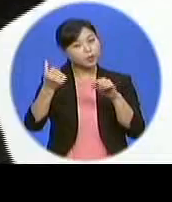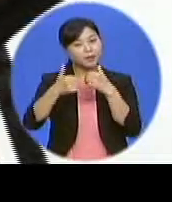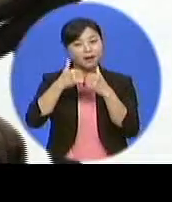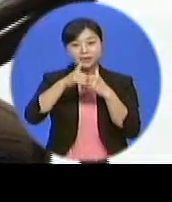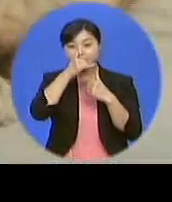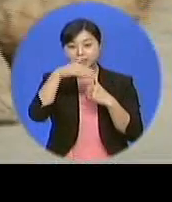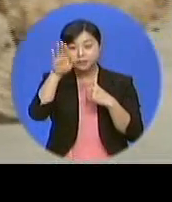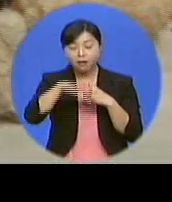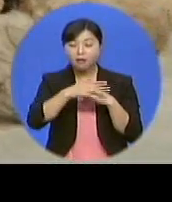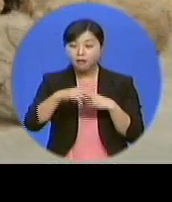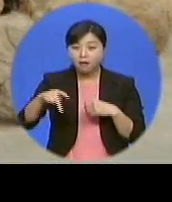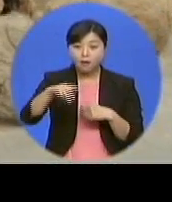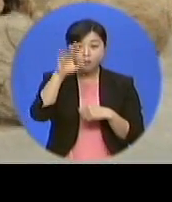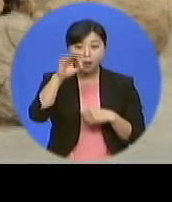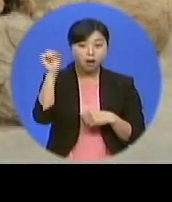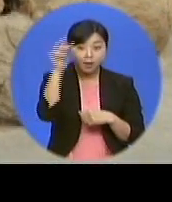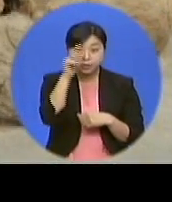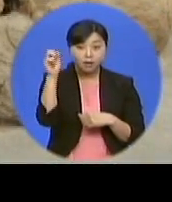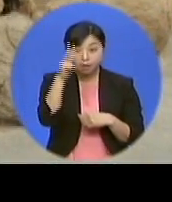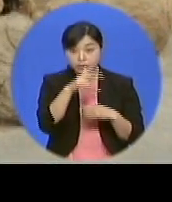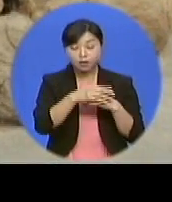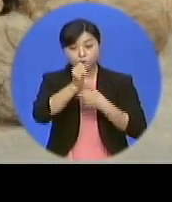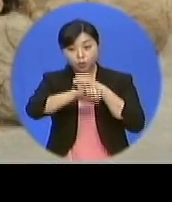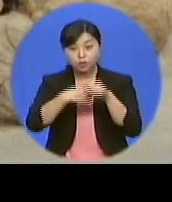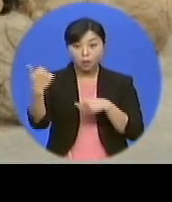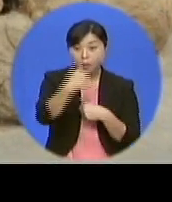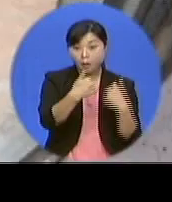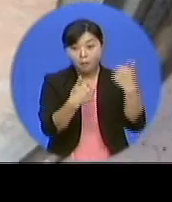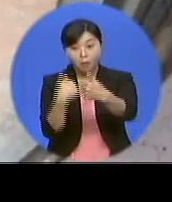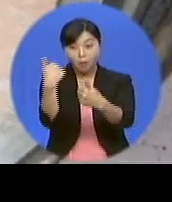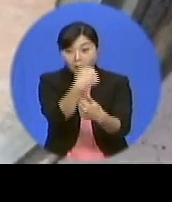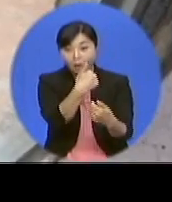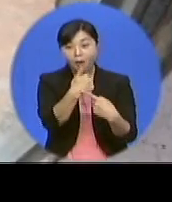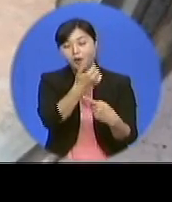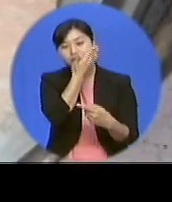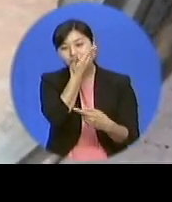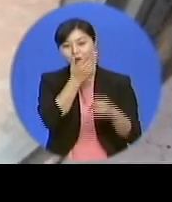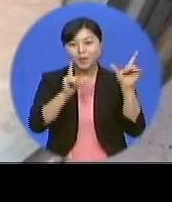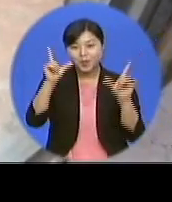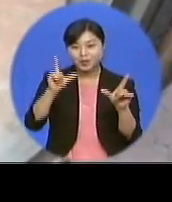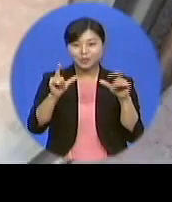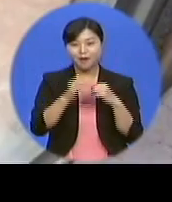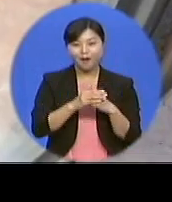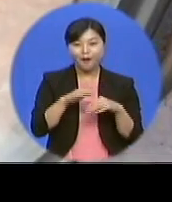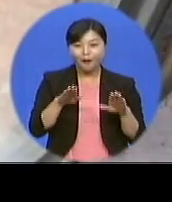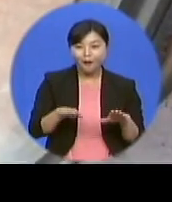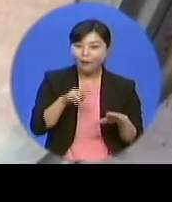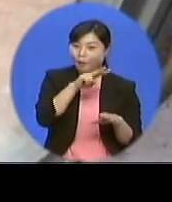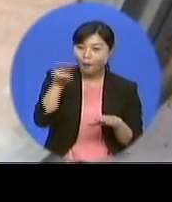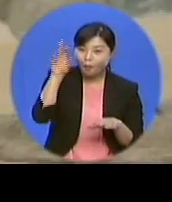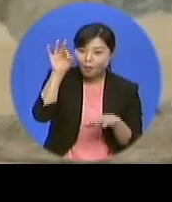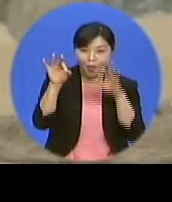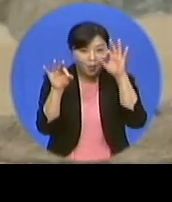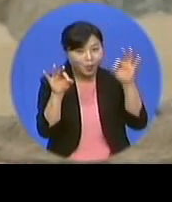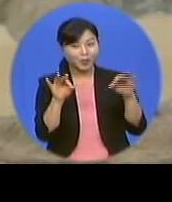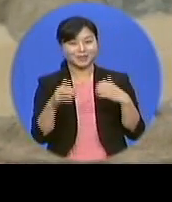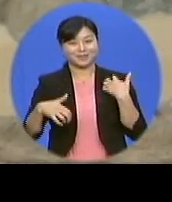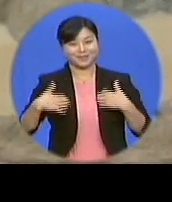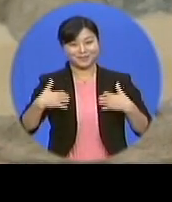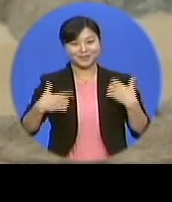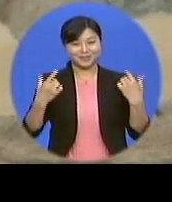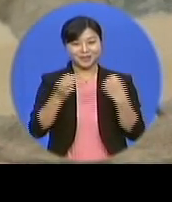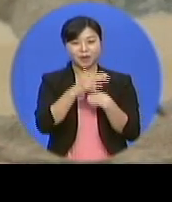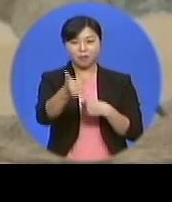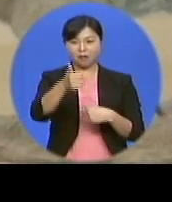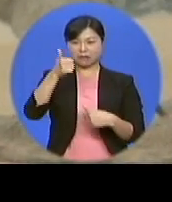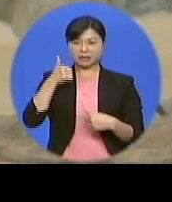다니다 보면 어디선가 갑자기 나타나는 동물들의 귀여운 모습에 발길이 절로 멈춰지는데요. 또한